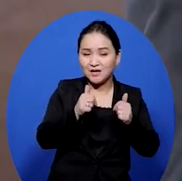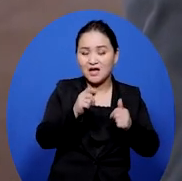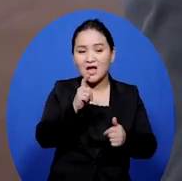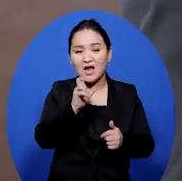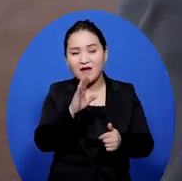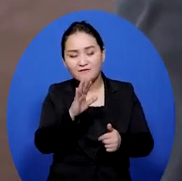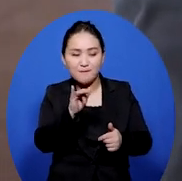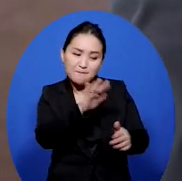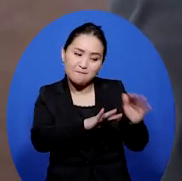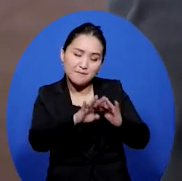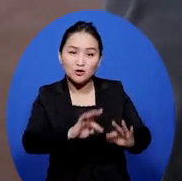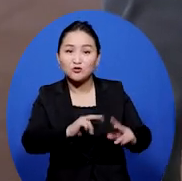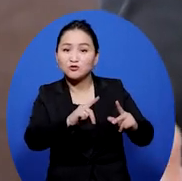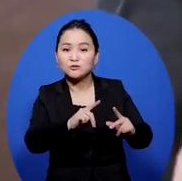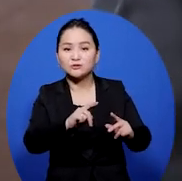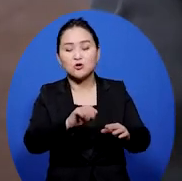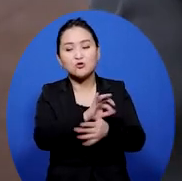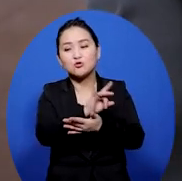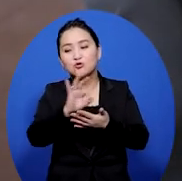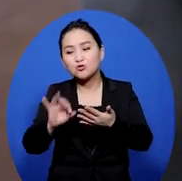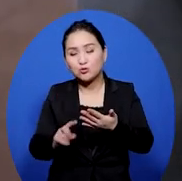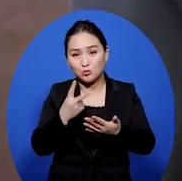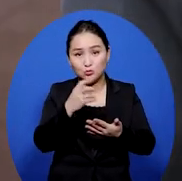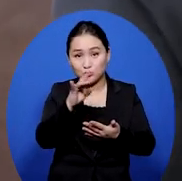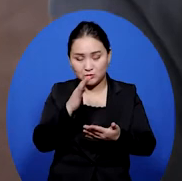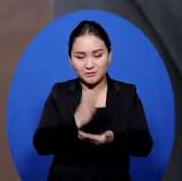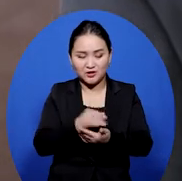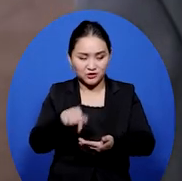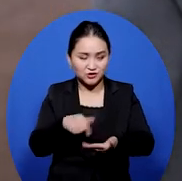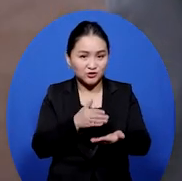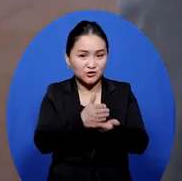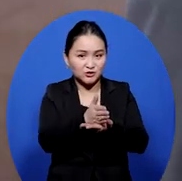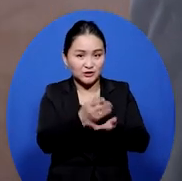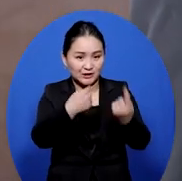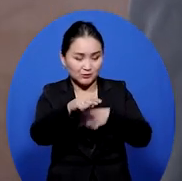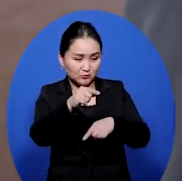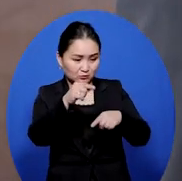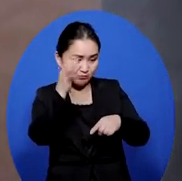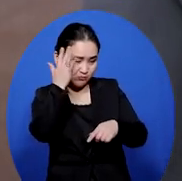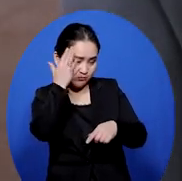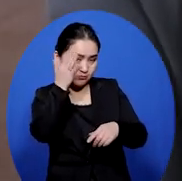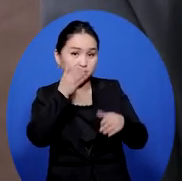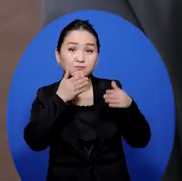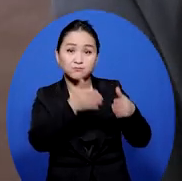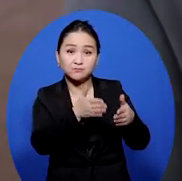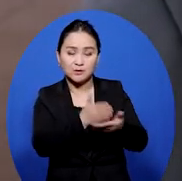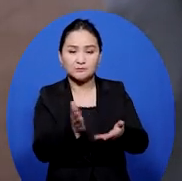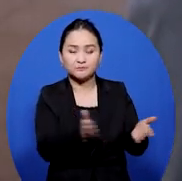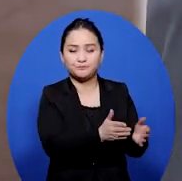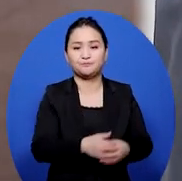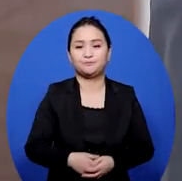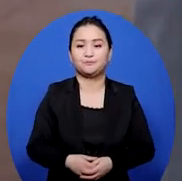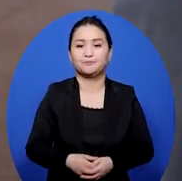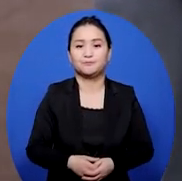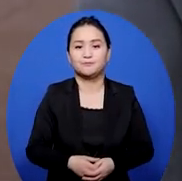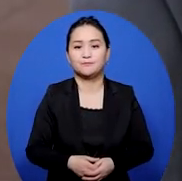маяг яаж өөрчлөгдөх юм гэдэг олон үзүүлэлт бол байгаа. Тэгэхээр энэ чиглэл рүү бид бодлого чиглүүлж байна. За манай